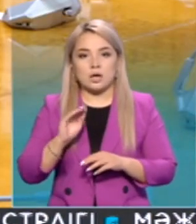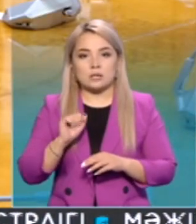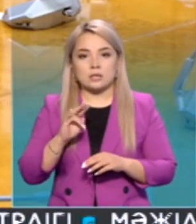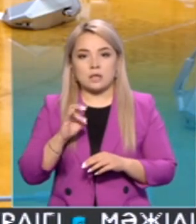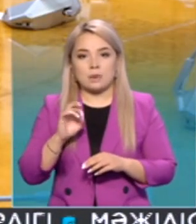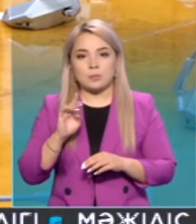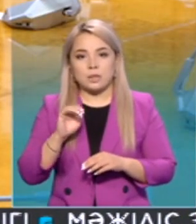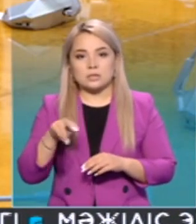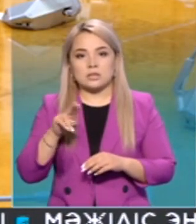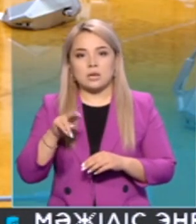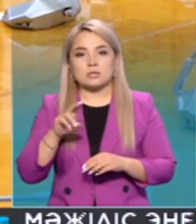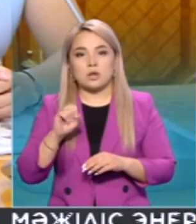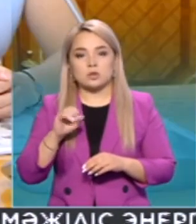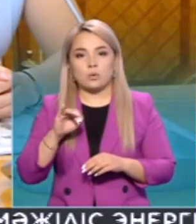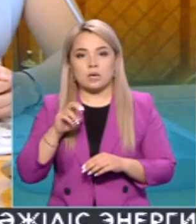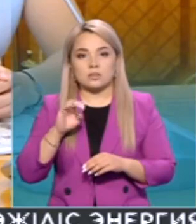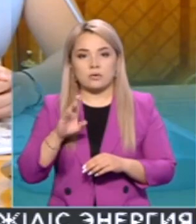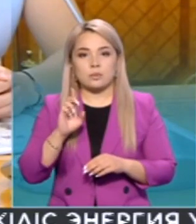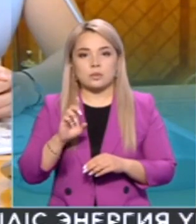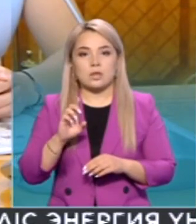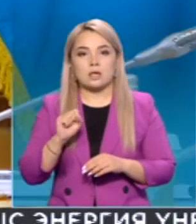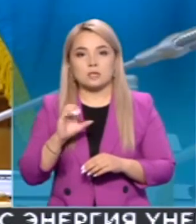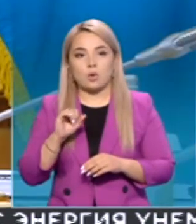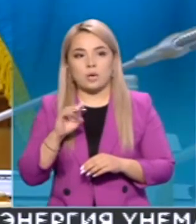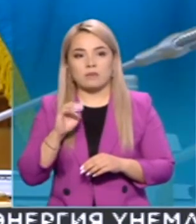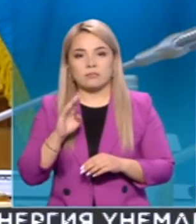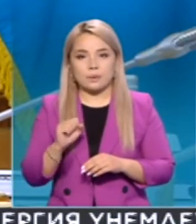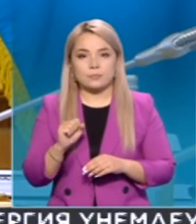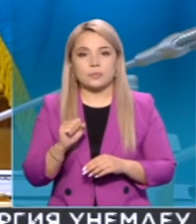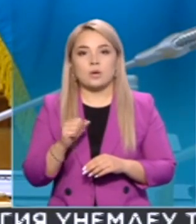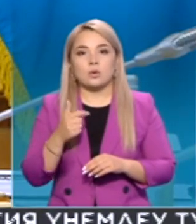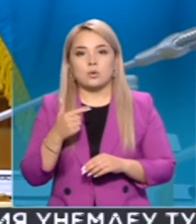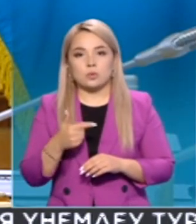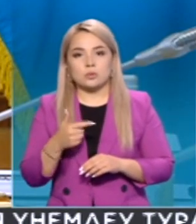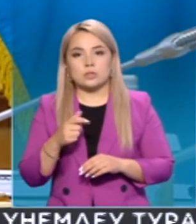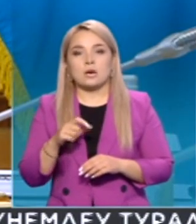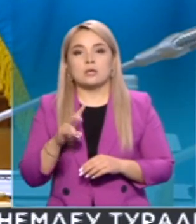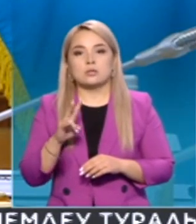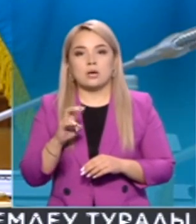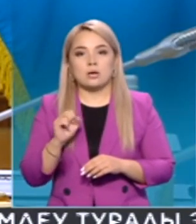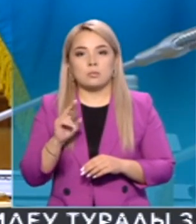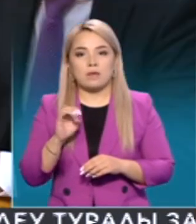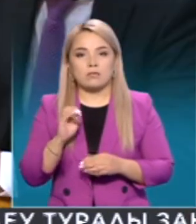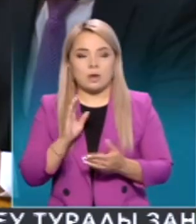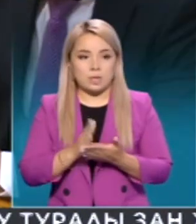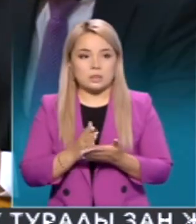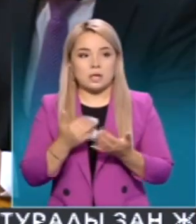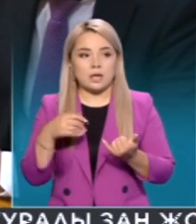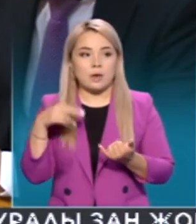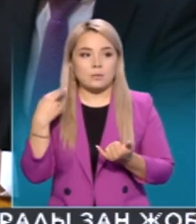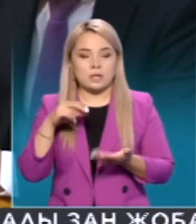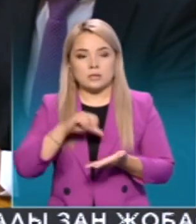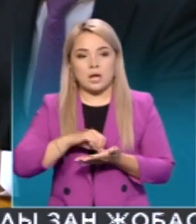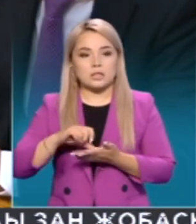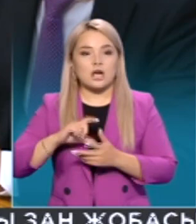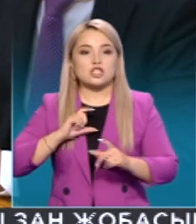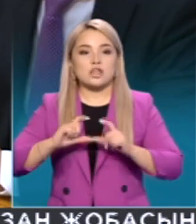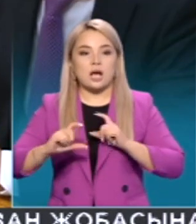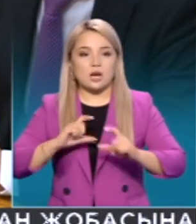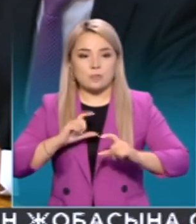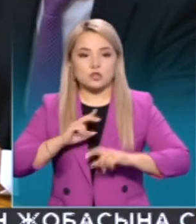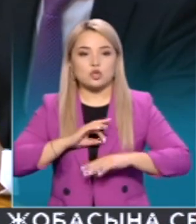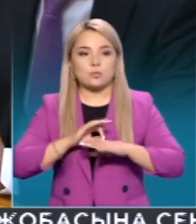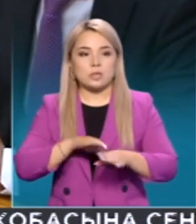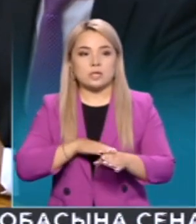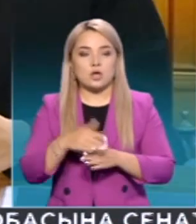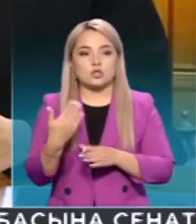Әбдімәлік, Динара Сәдуақасова, Бибісара Асаубаева мен Гүлсхан Нақпаева бар. Президент елімізде шахматқа мемлекет тарапынан